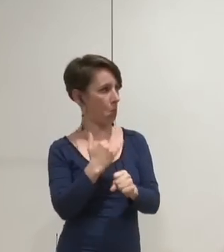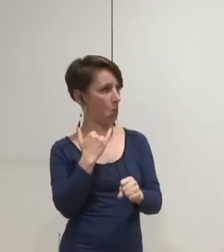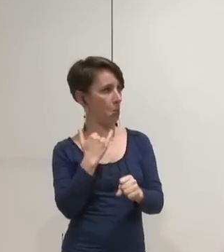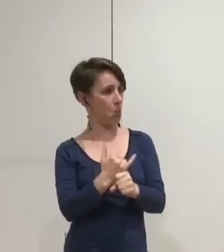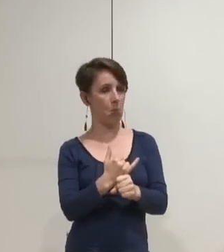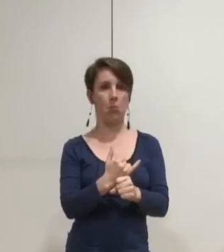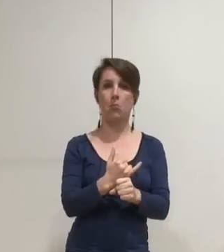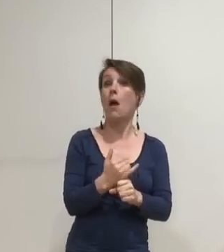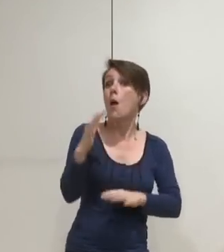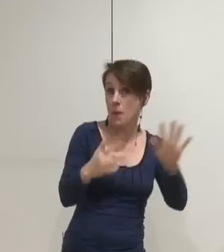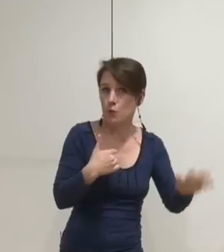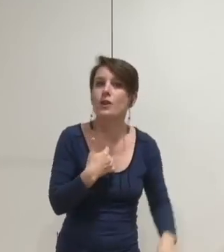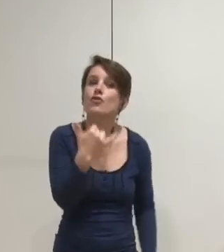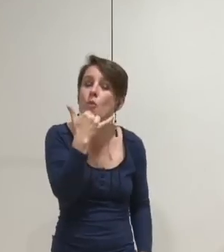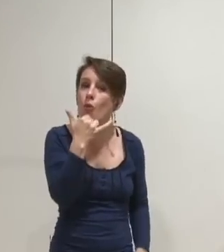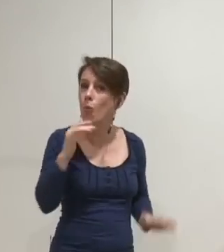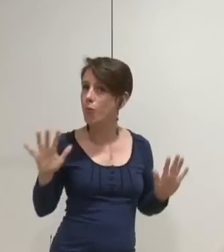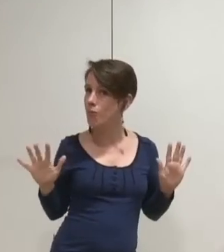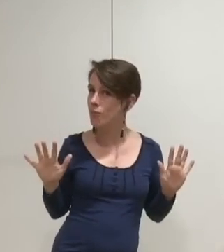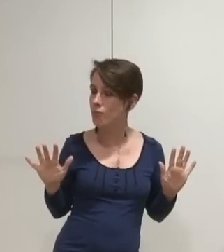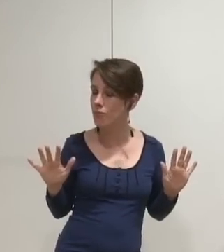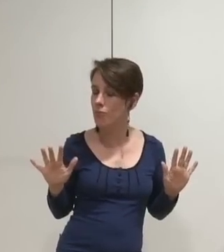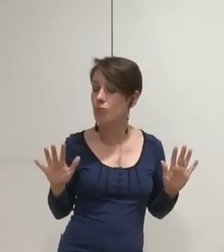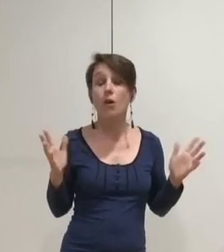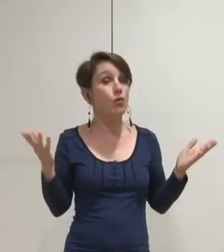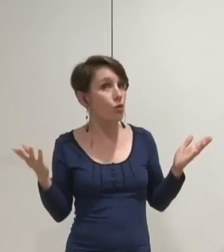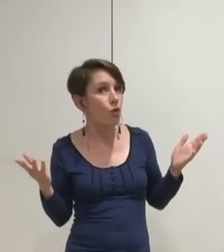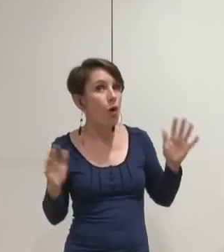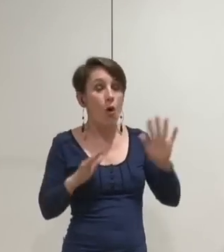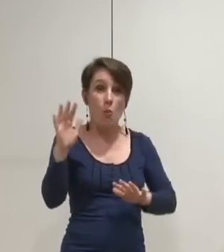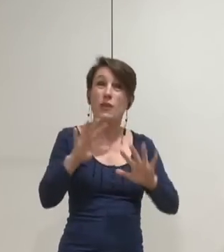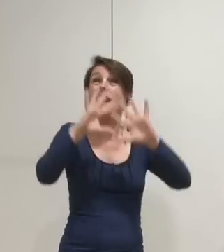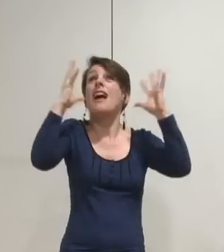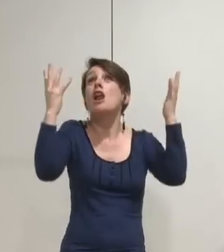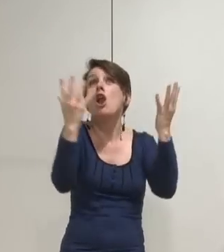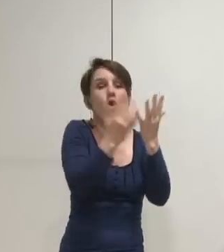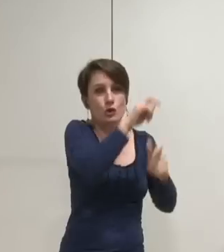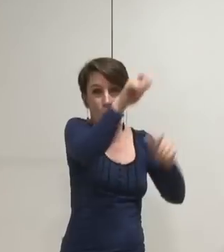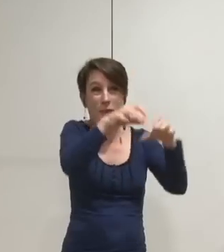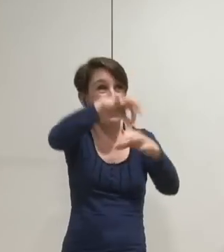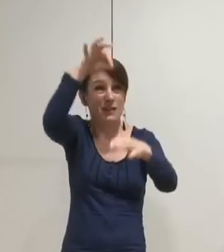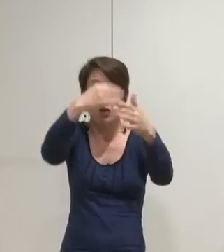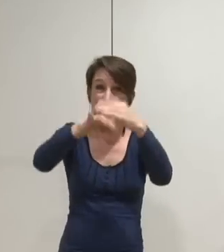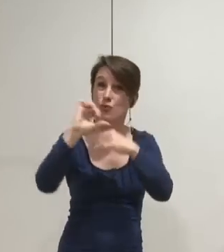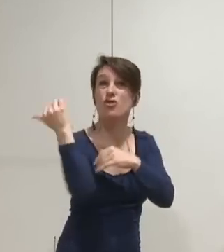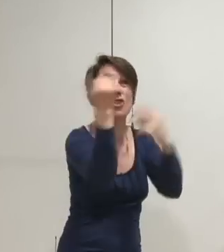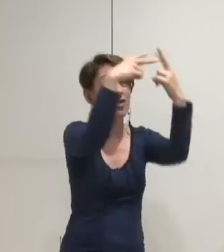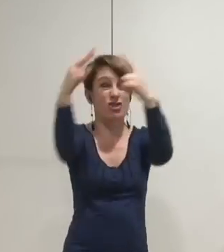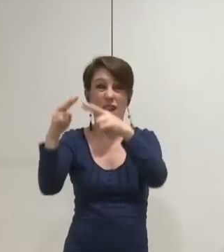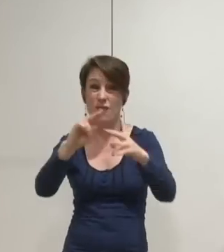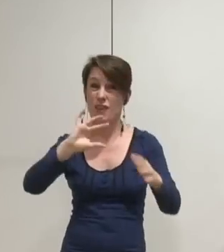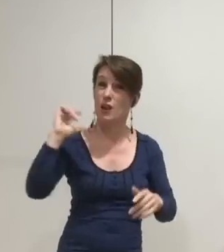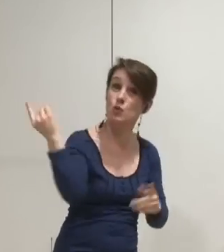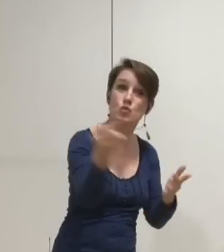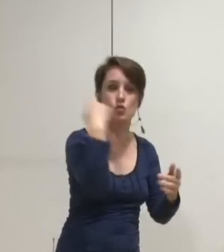comme je peux me tromper de même l'ensemble des élus de toutes ces communes peuvent se tromper et c'est la raison pour laquelle avec